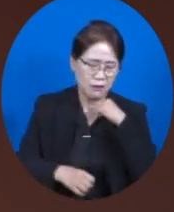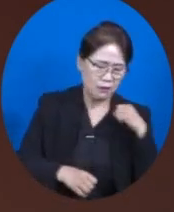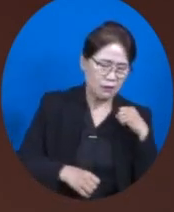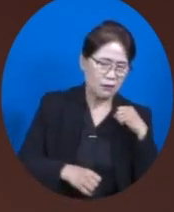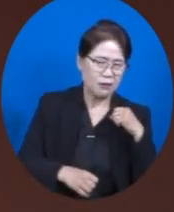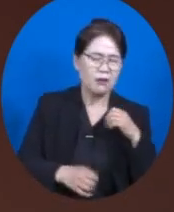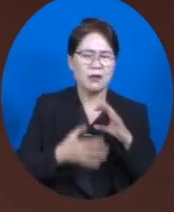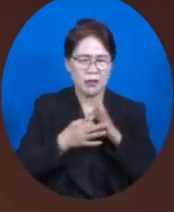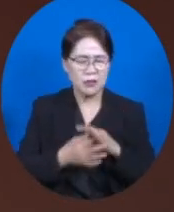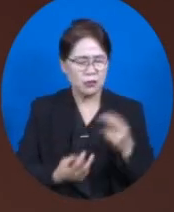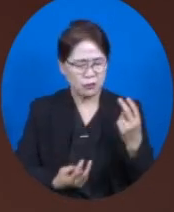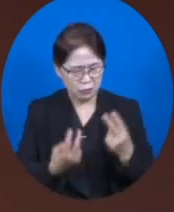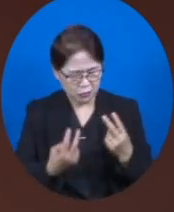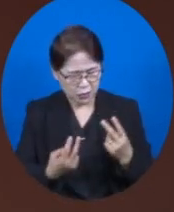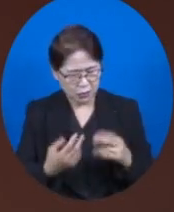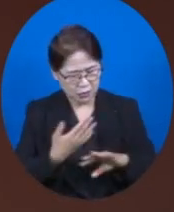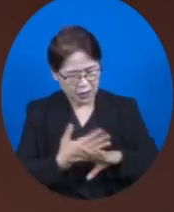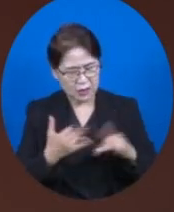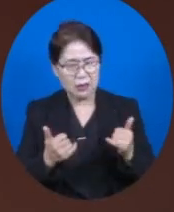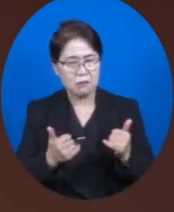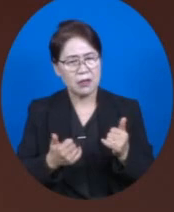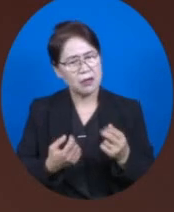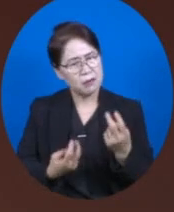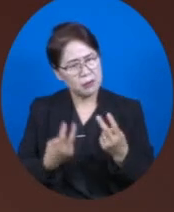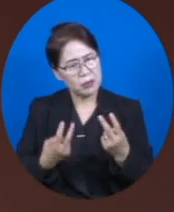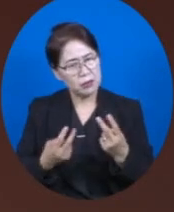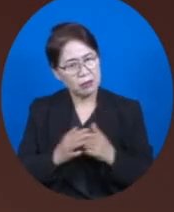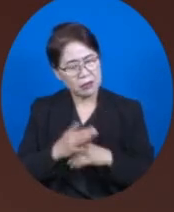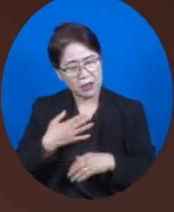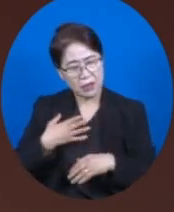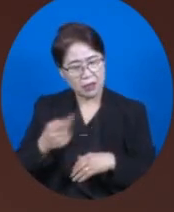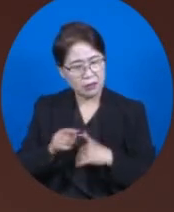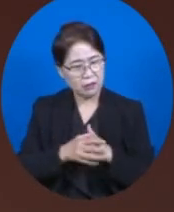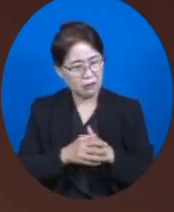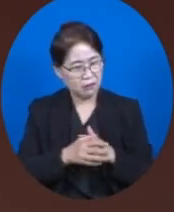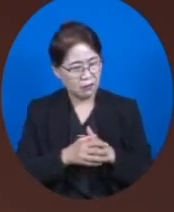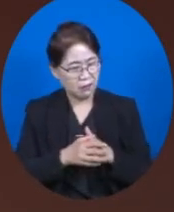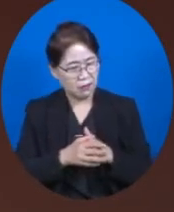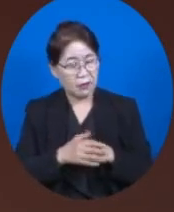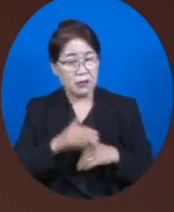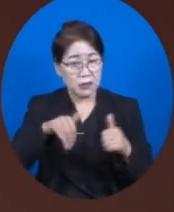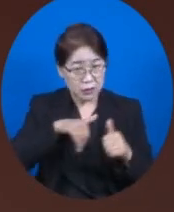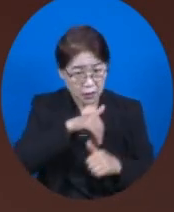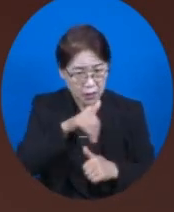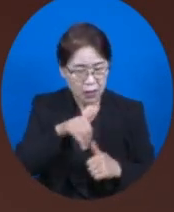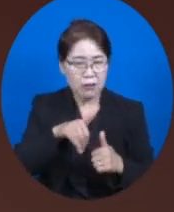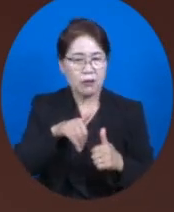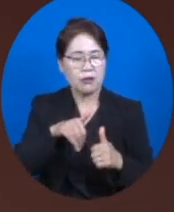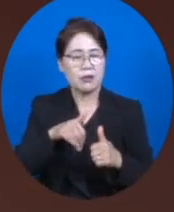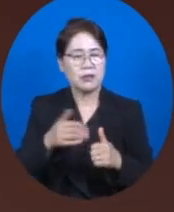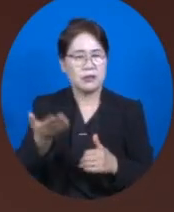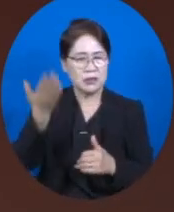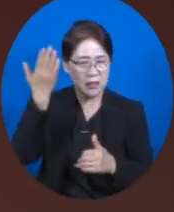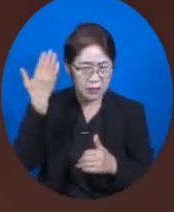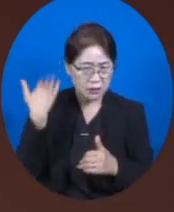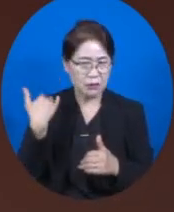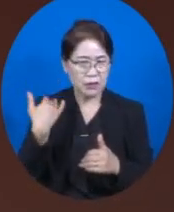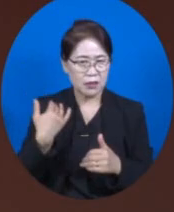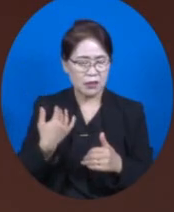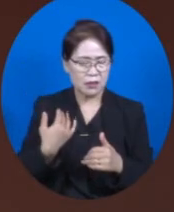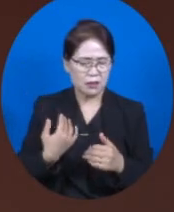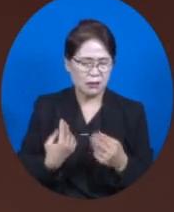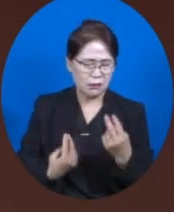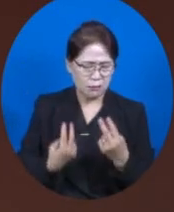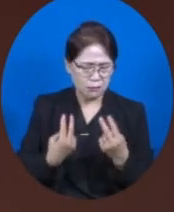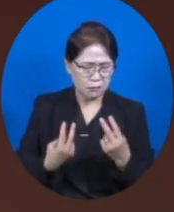비교하죠 자기 자신을 아니 내가 저 애는 내 자신의 상황과 환경을 이전에 상황과 환경과 자꾸